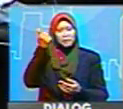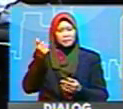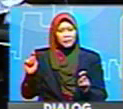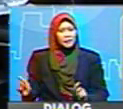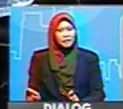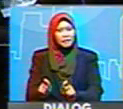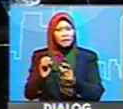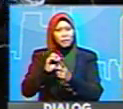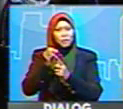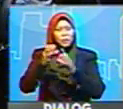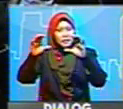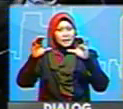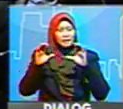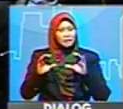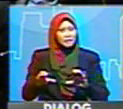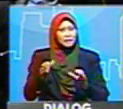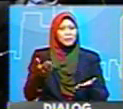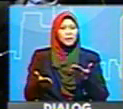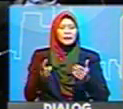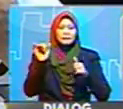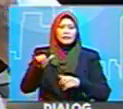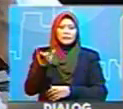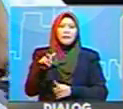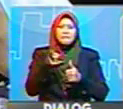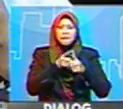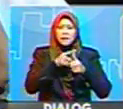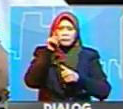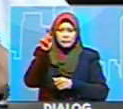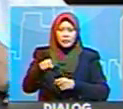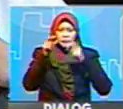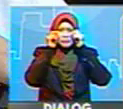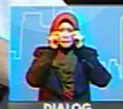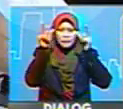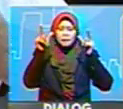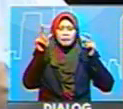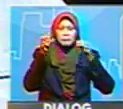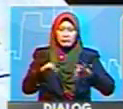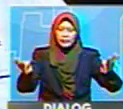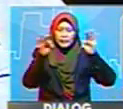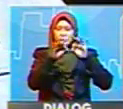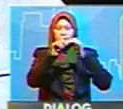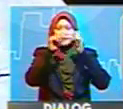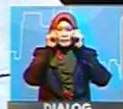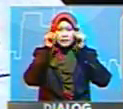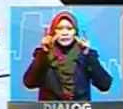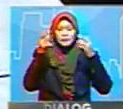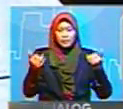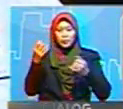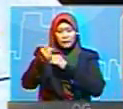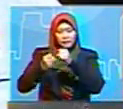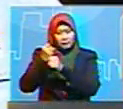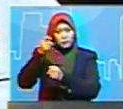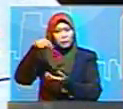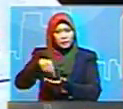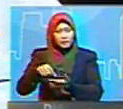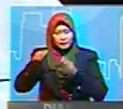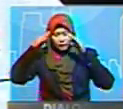atau cara k mkin mungkin yang pertamanya dari segi kesedaran yang saya sebut tadi kesedaran itu perlu sebab tu tahun ini kita juga akan tunggukan